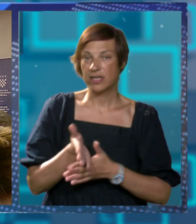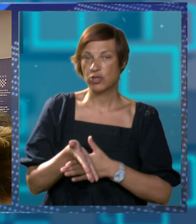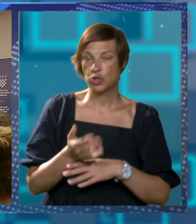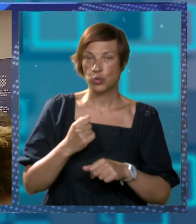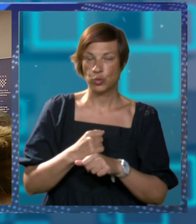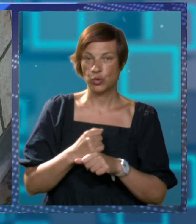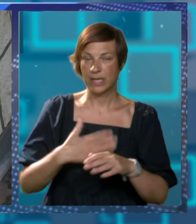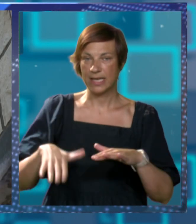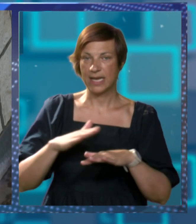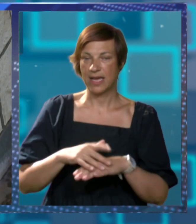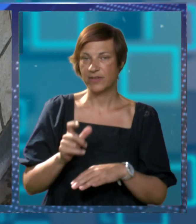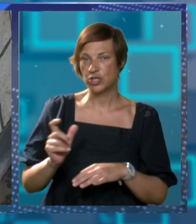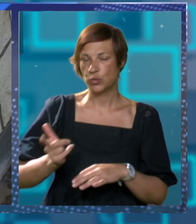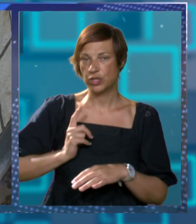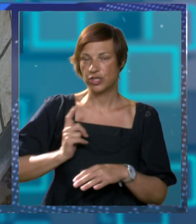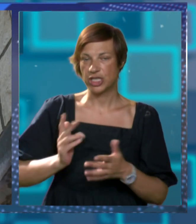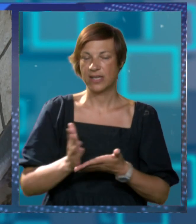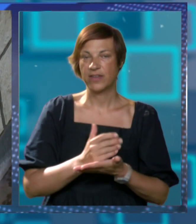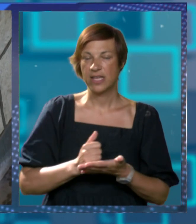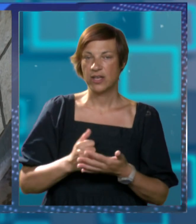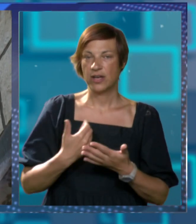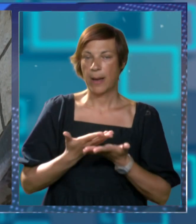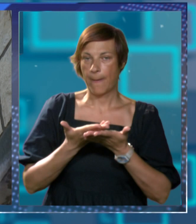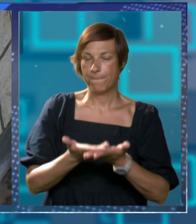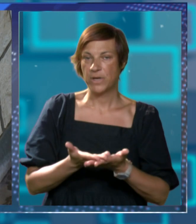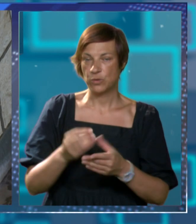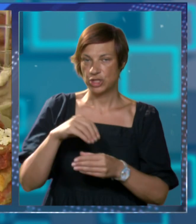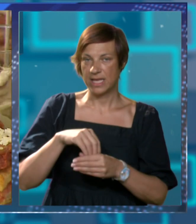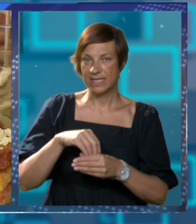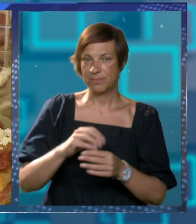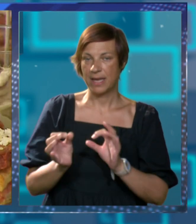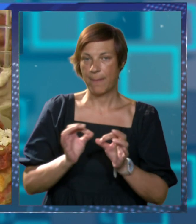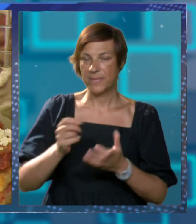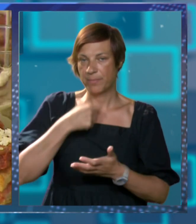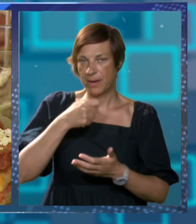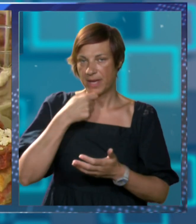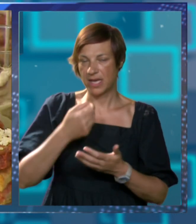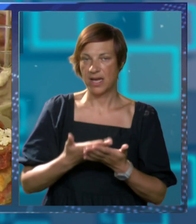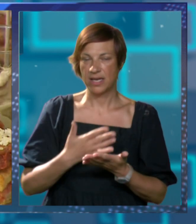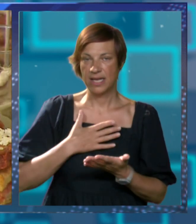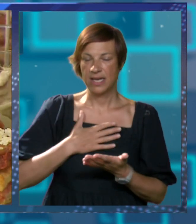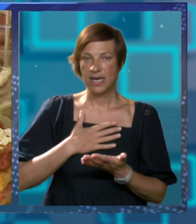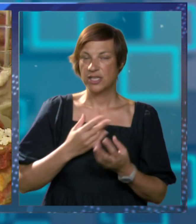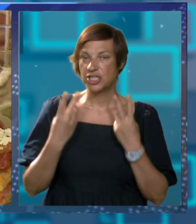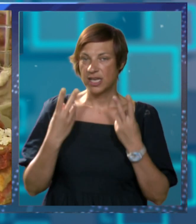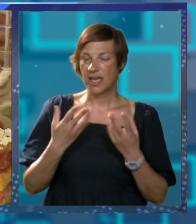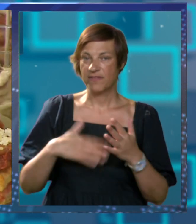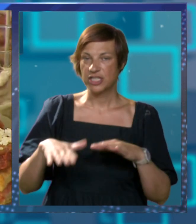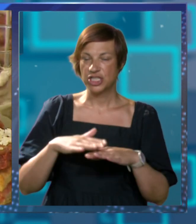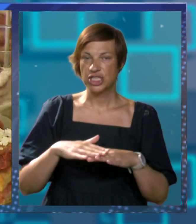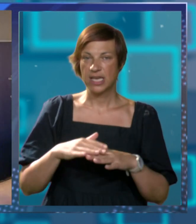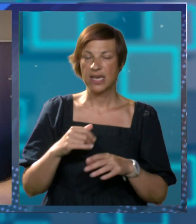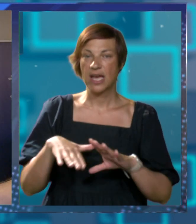strukturu djelatnosti, najveći udio očekivano ostvarila djelatnost pružanja smještaja i pripreme hrane. Dakle, naša najznačajnija,